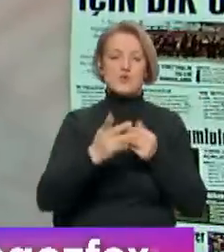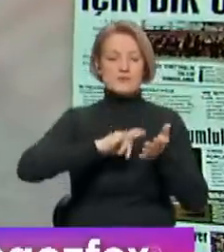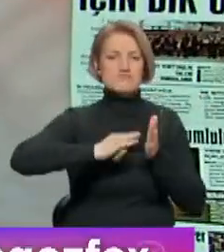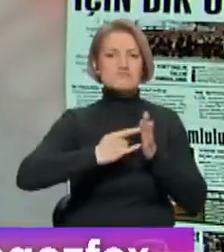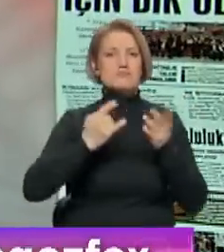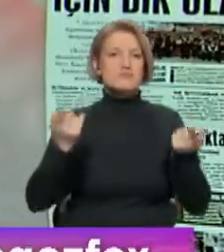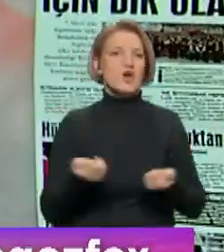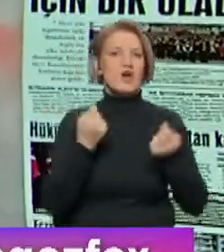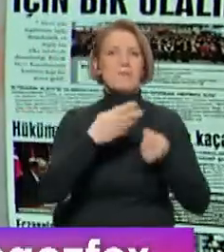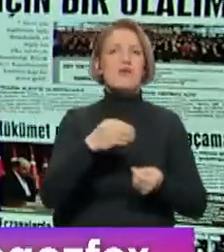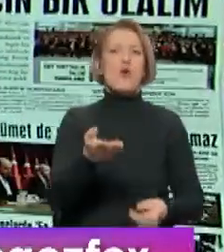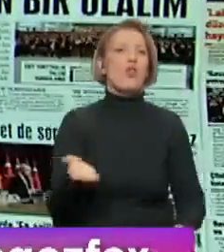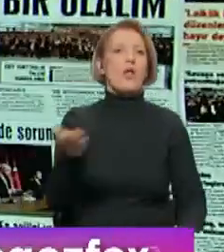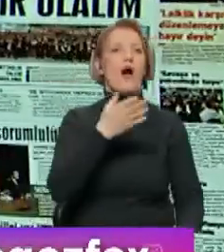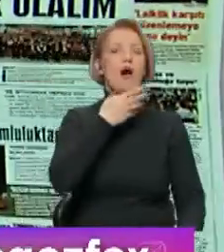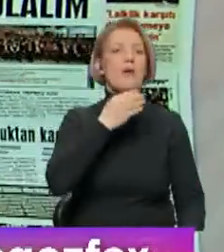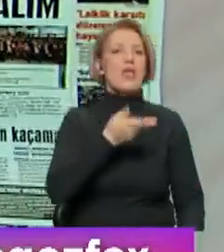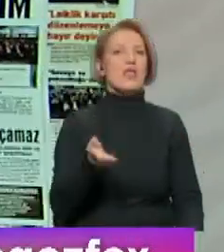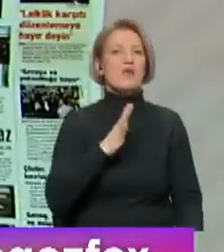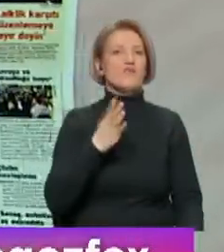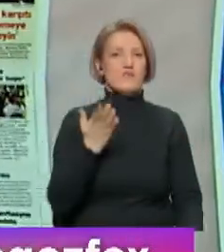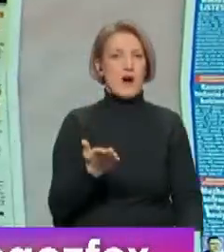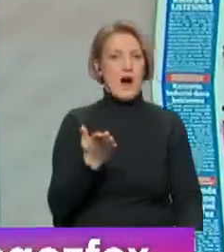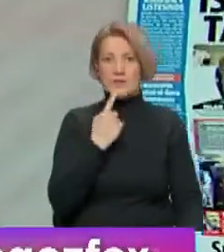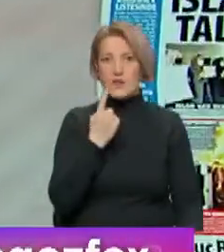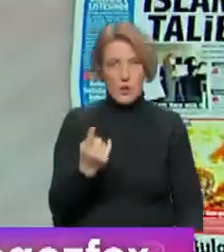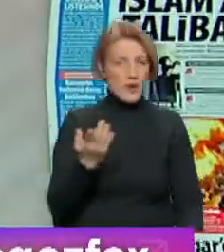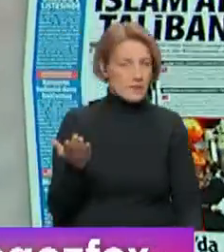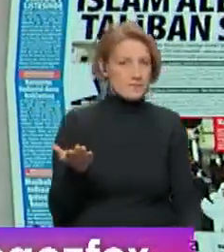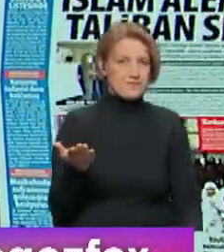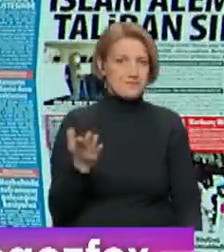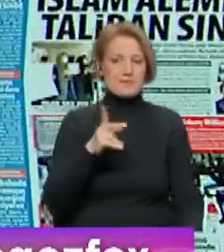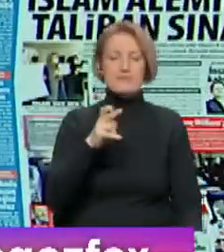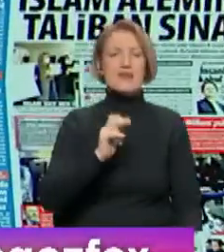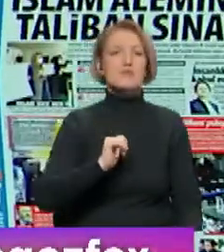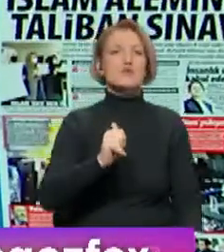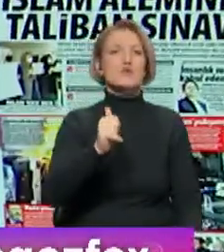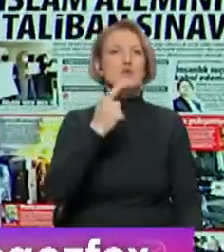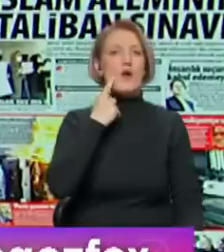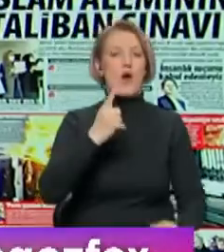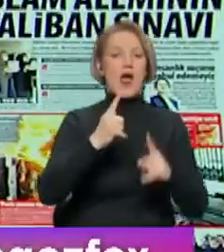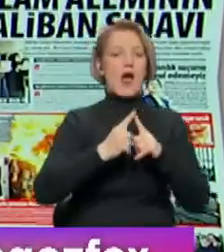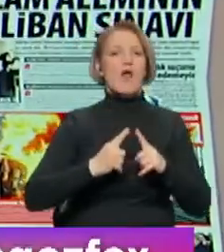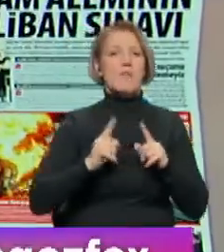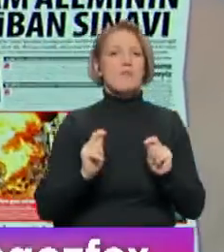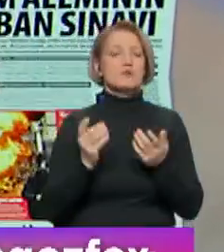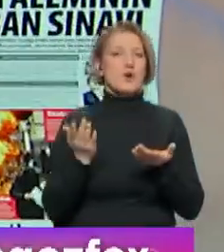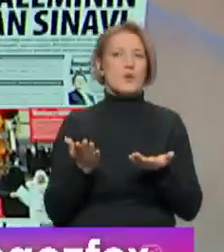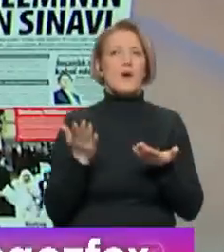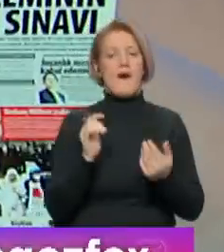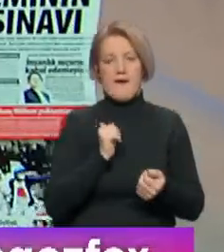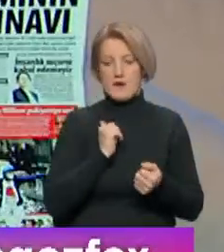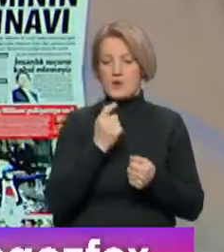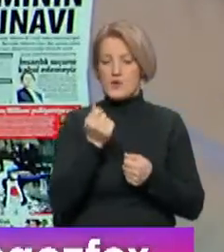geçinmeye çalışan milyonlar var emeklilerimiz var ve deniliyor ki onlara prim gününe göre hesaplanıyor emekli maaşları ve